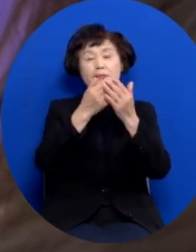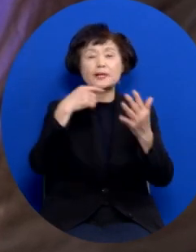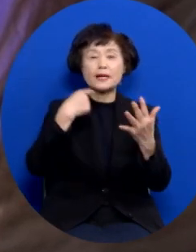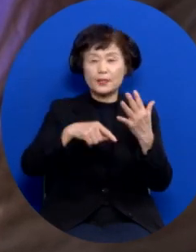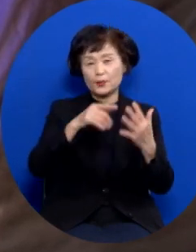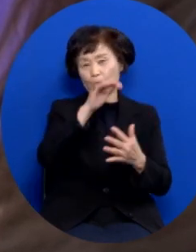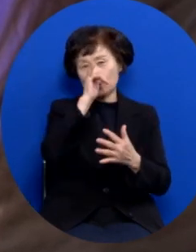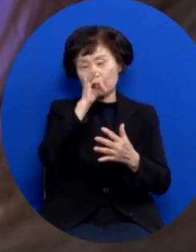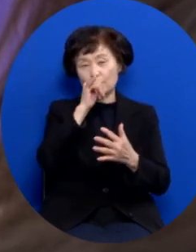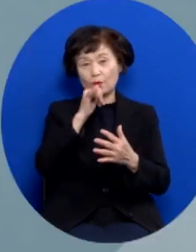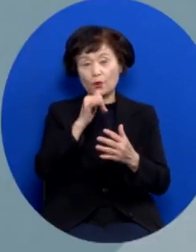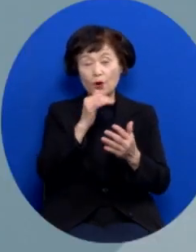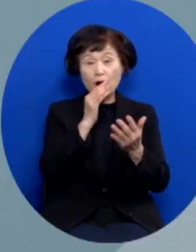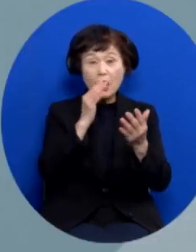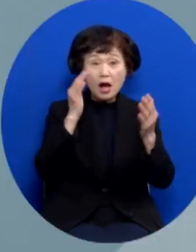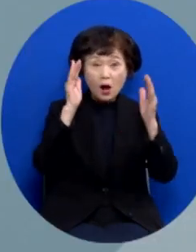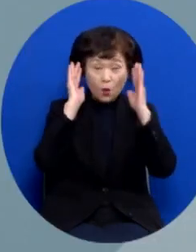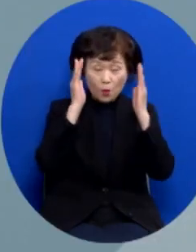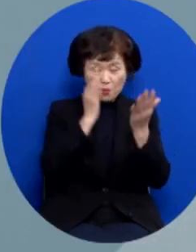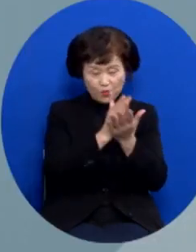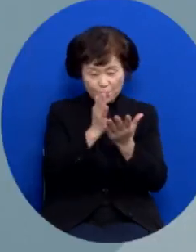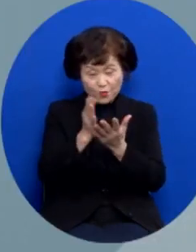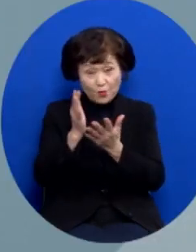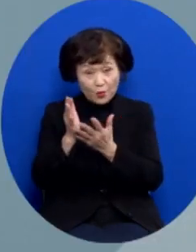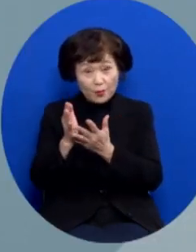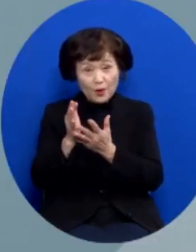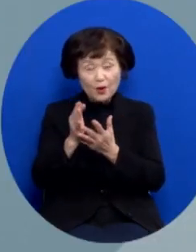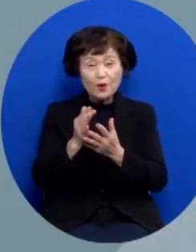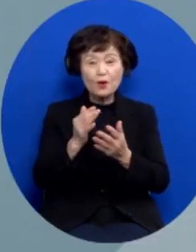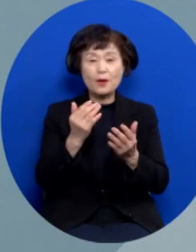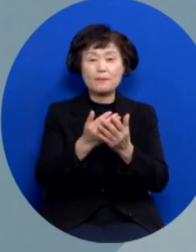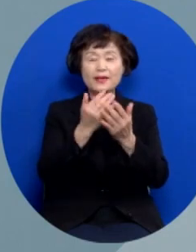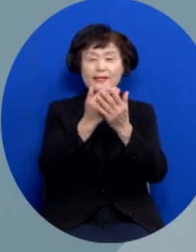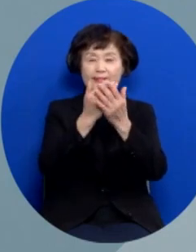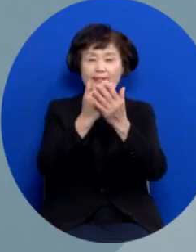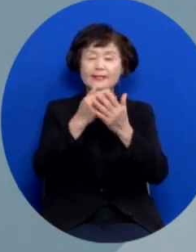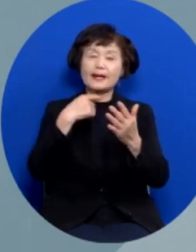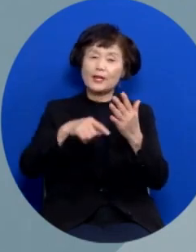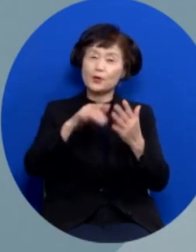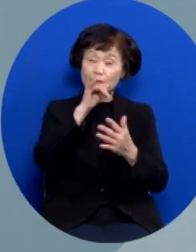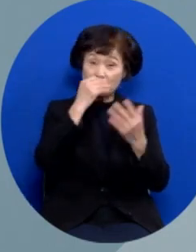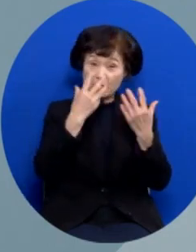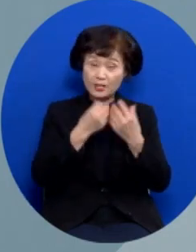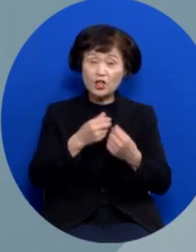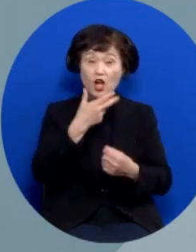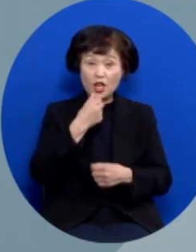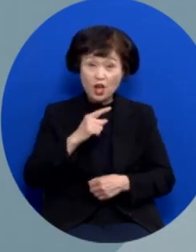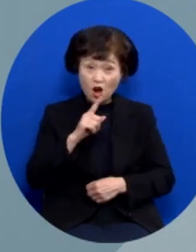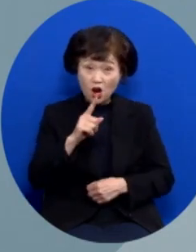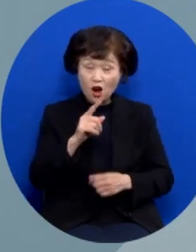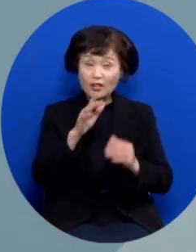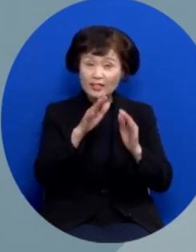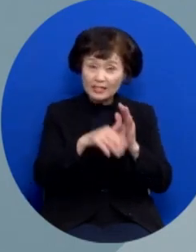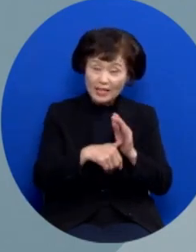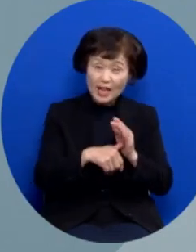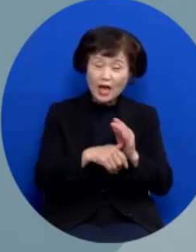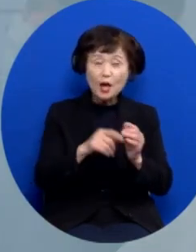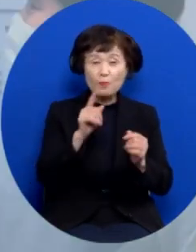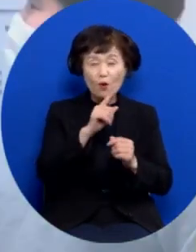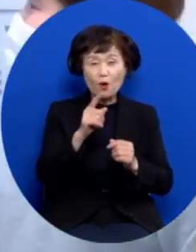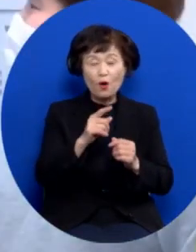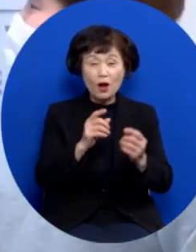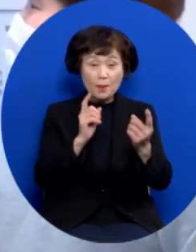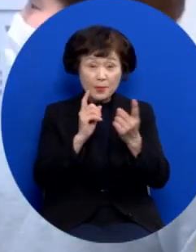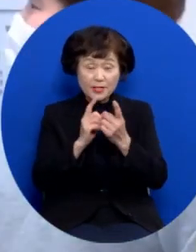있고요 각 교과별로 발표 진행해 나가고 있습니다 예를 들어 영어에서는 롤플레이를 해나가고 있고요